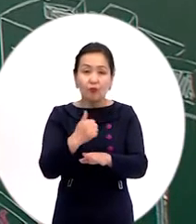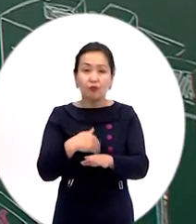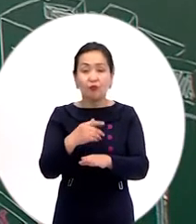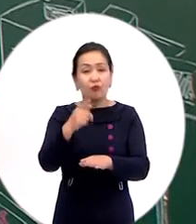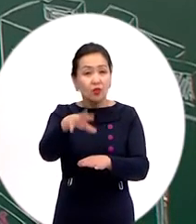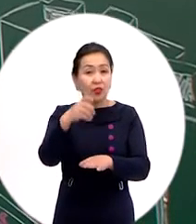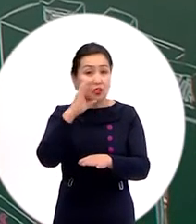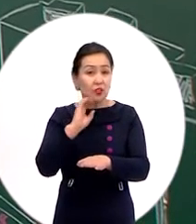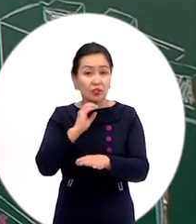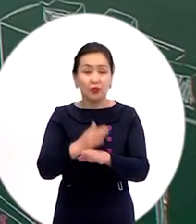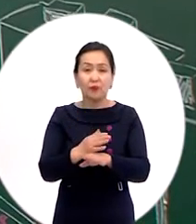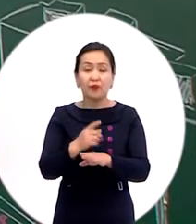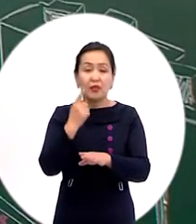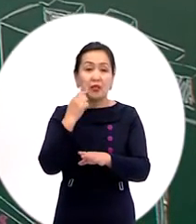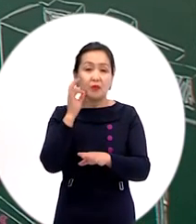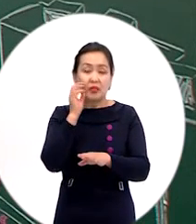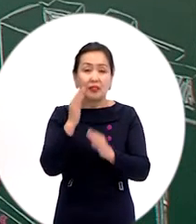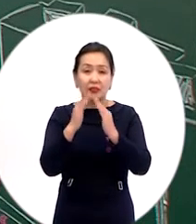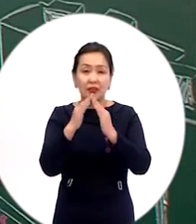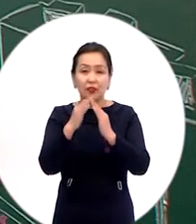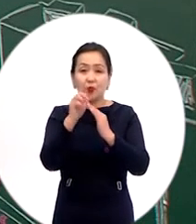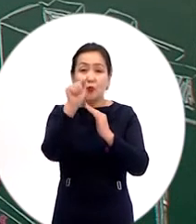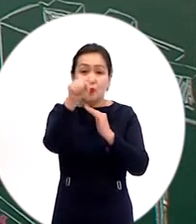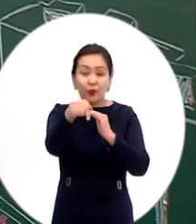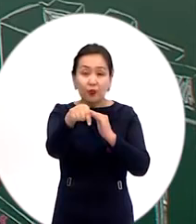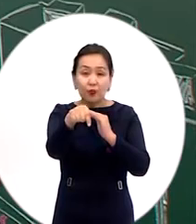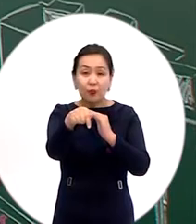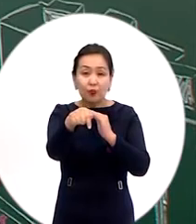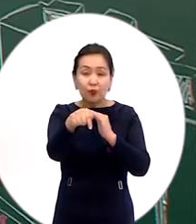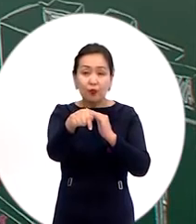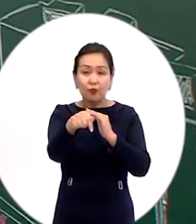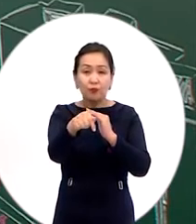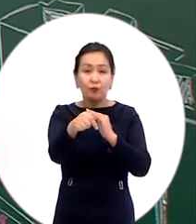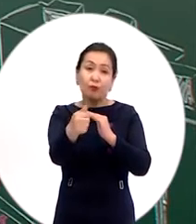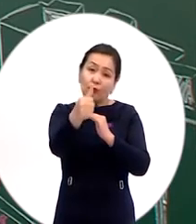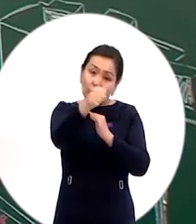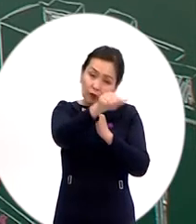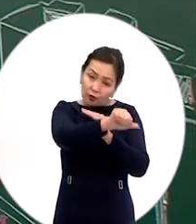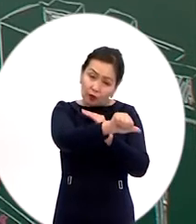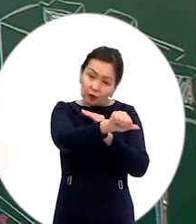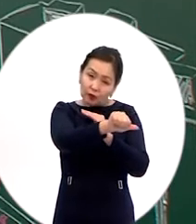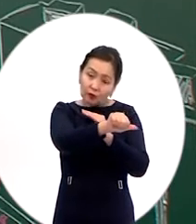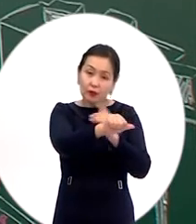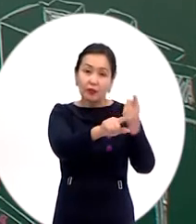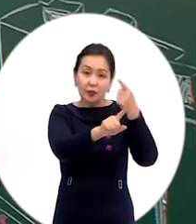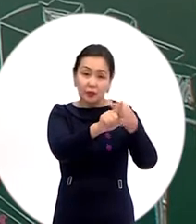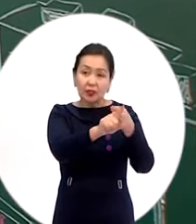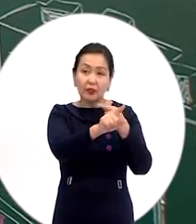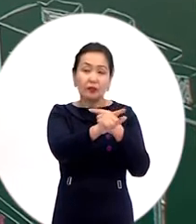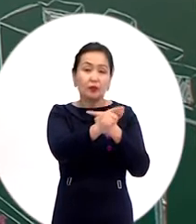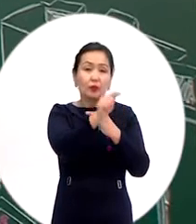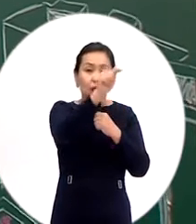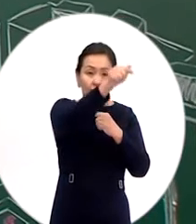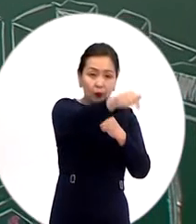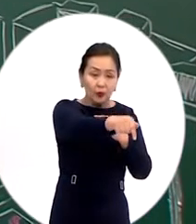Эльса найзынхаас өр зүг рүү гарна. Тэгээд зүүн зүг рүү аялна.